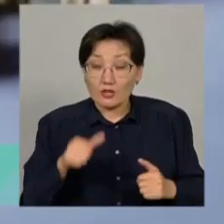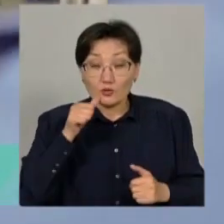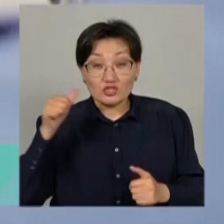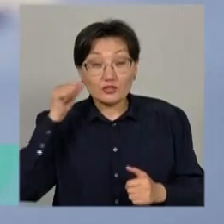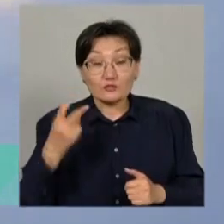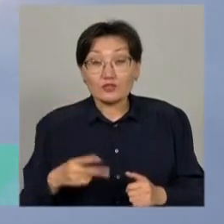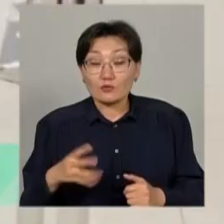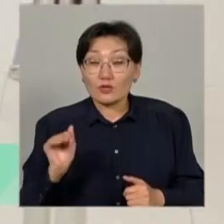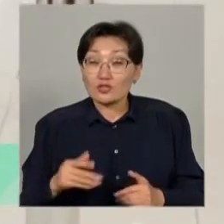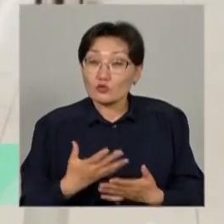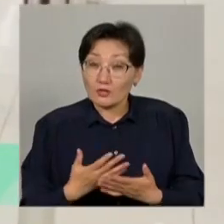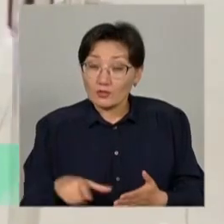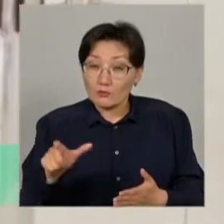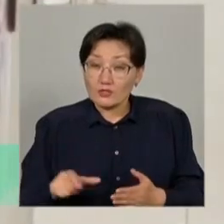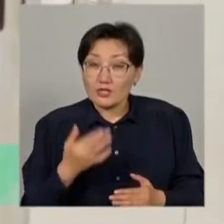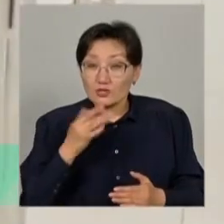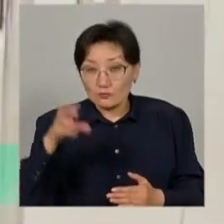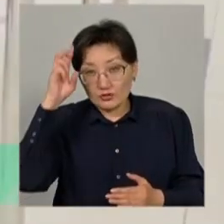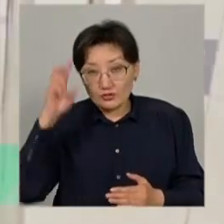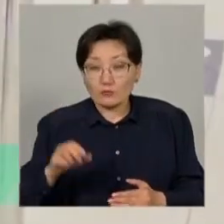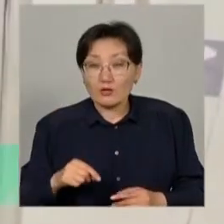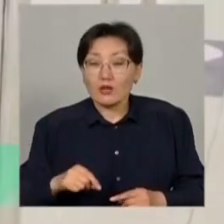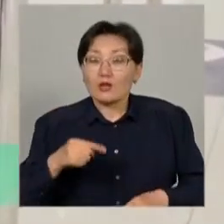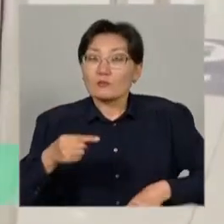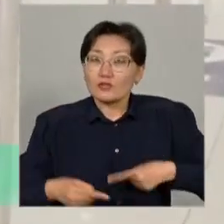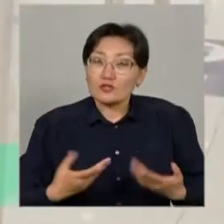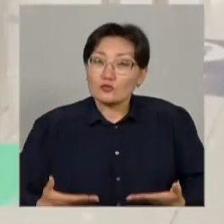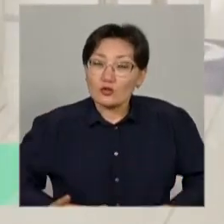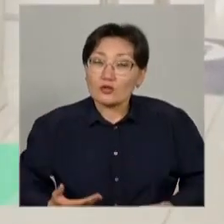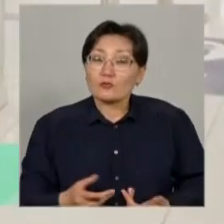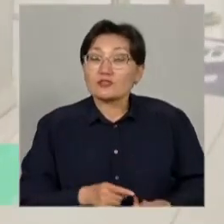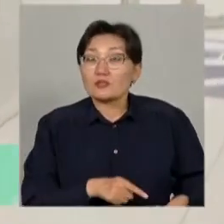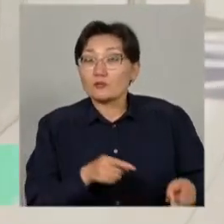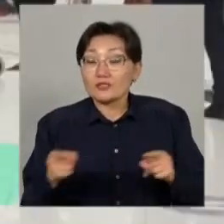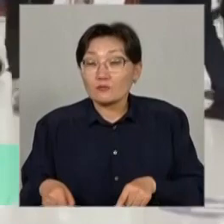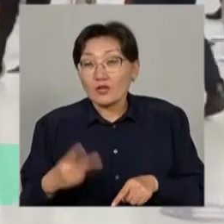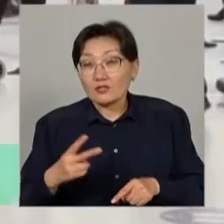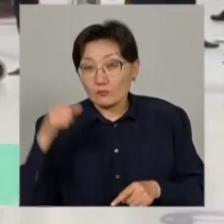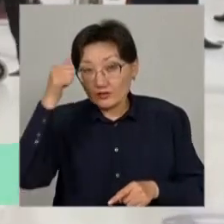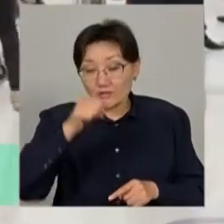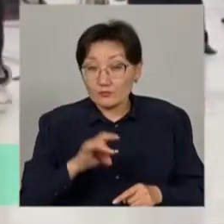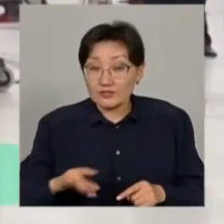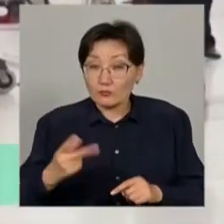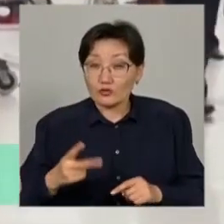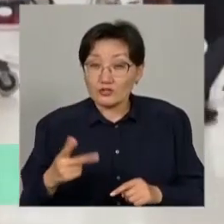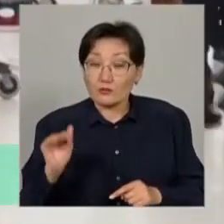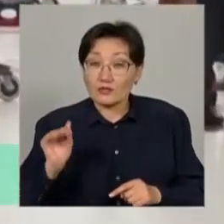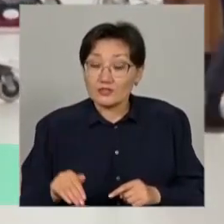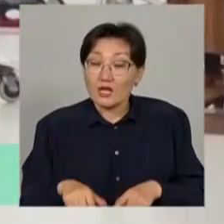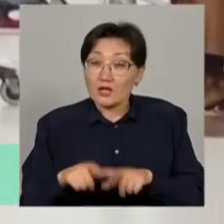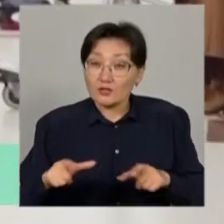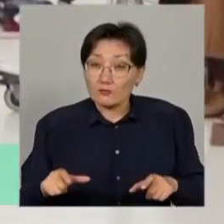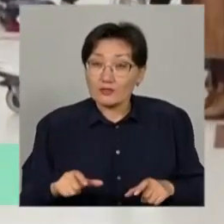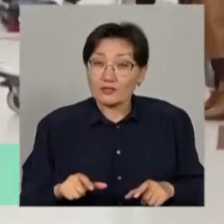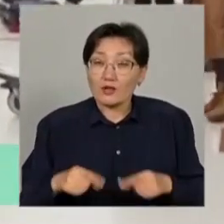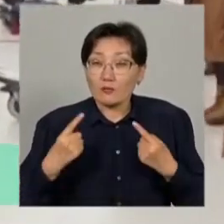жылы 24 мыңға жуық адам шет мемлекеттерге тұрақты тұруға көшіпті. Ал 2 жыл бұрын республиканы 32 мың отандасымыз